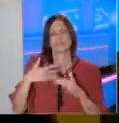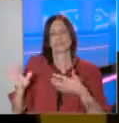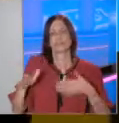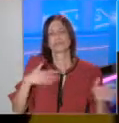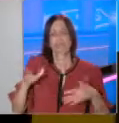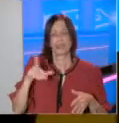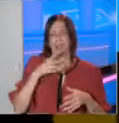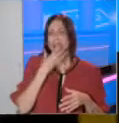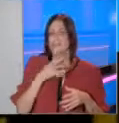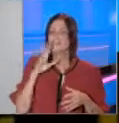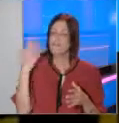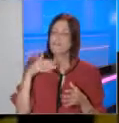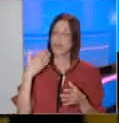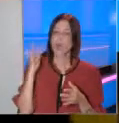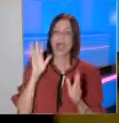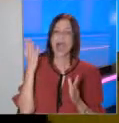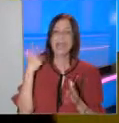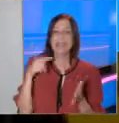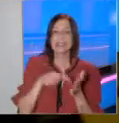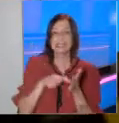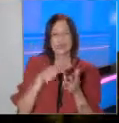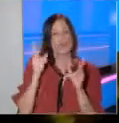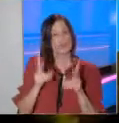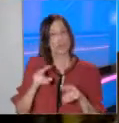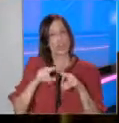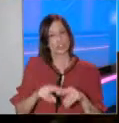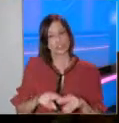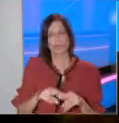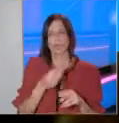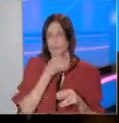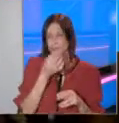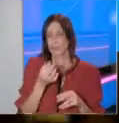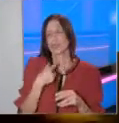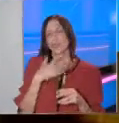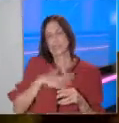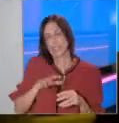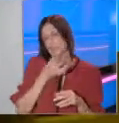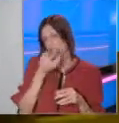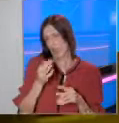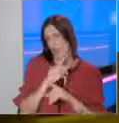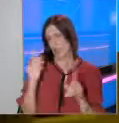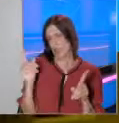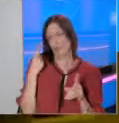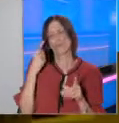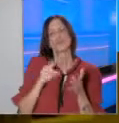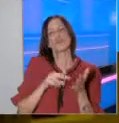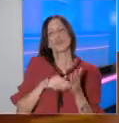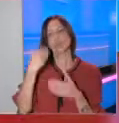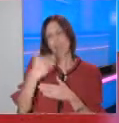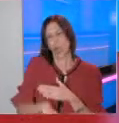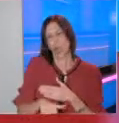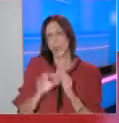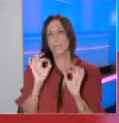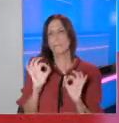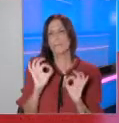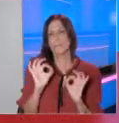למרות שהיה סיבות שהוא יכל להישאר, אבל זה לא ניכנס. אני רוצה לשאול אותך שאלה אחרת, כי אני חושב שהתמונות האחרונות, שאולי